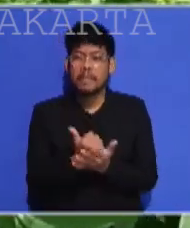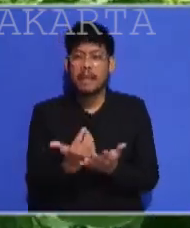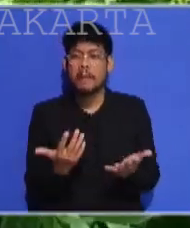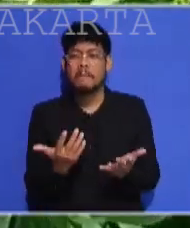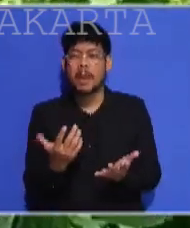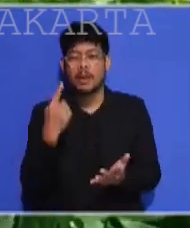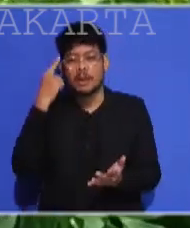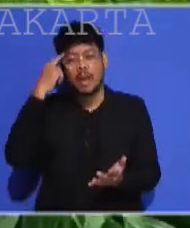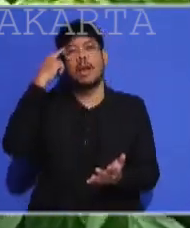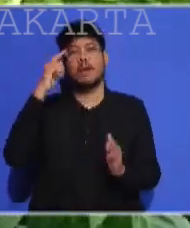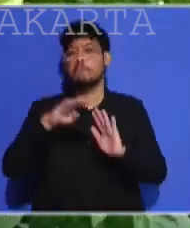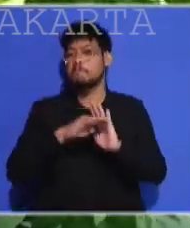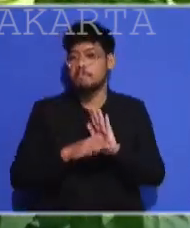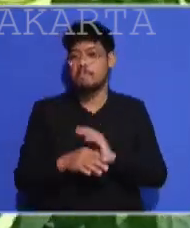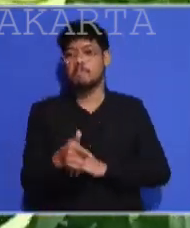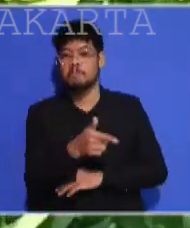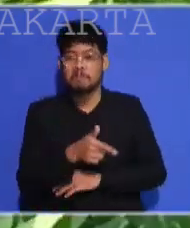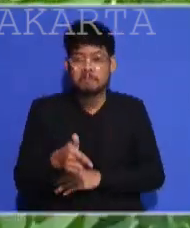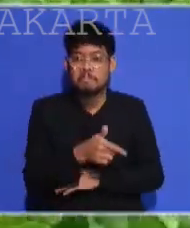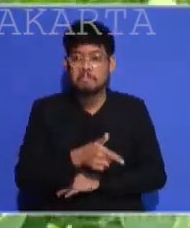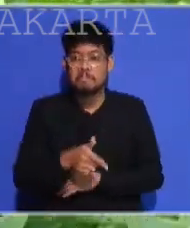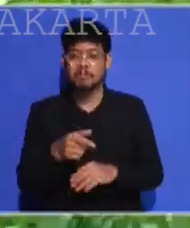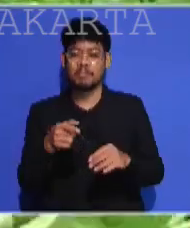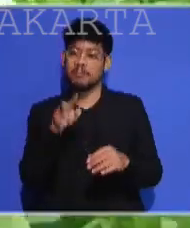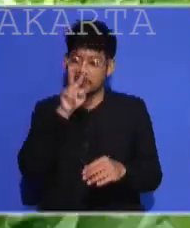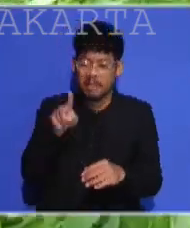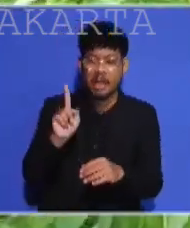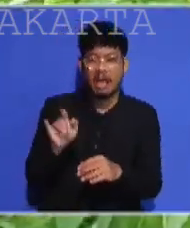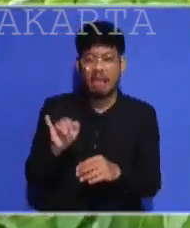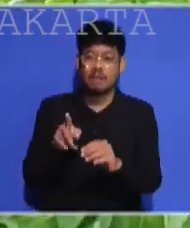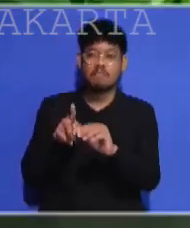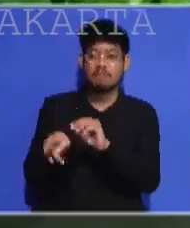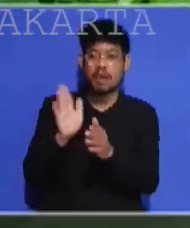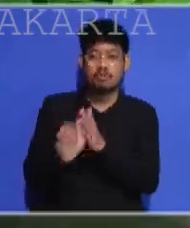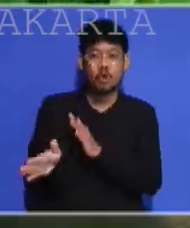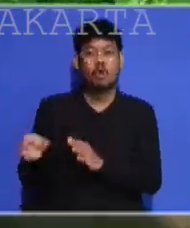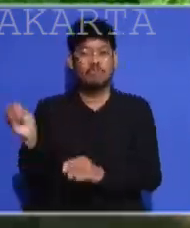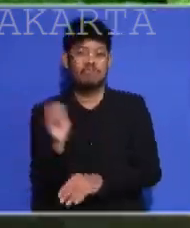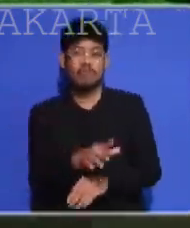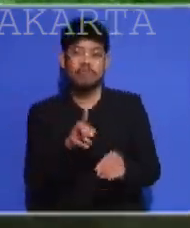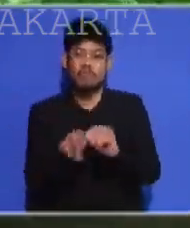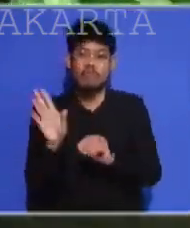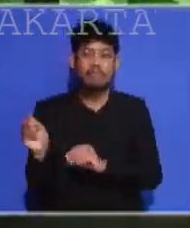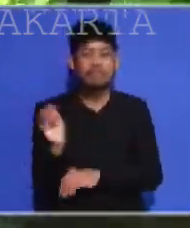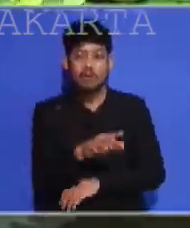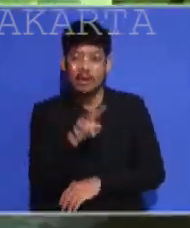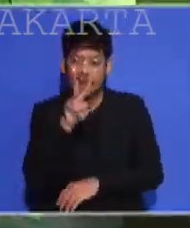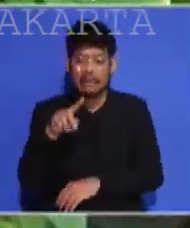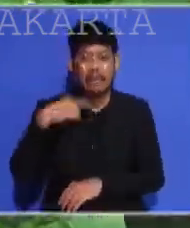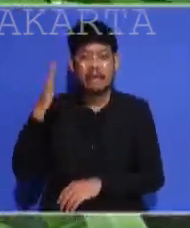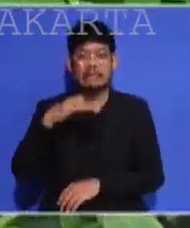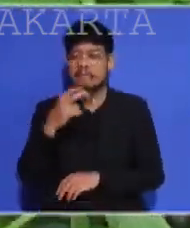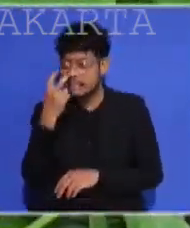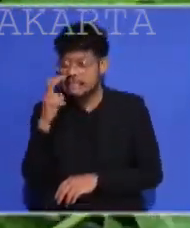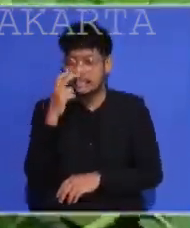sekar kedah ajek dipun lampahi dening kadang tani saben pinten-pinten dinten sepindah